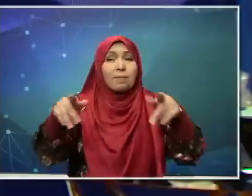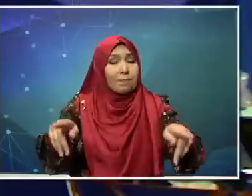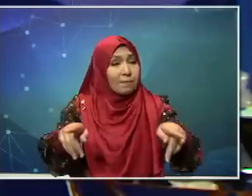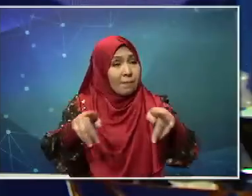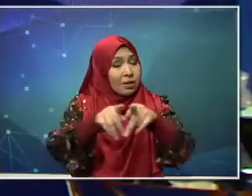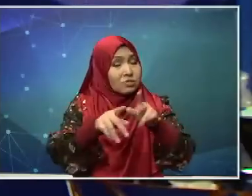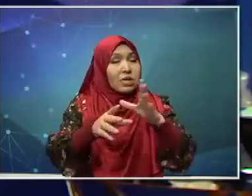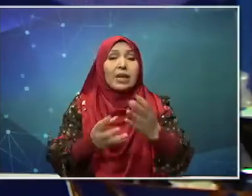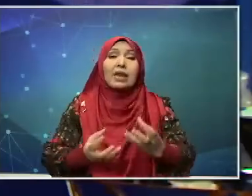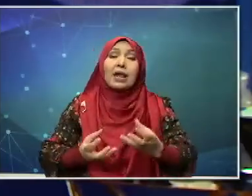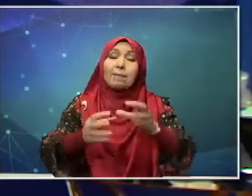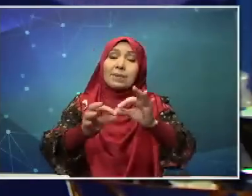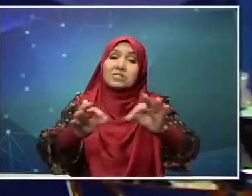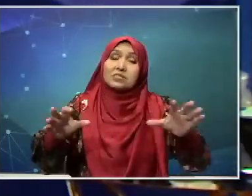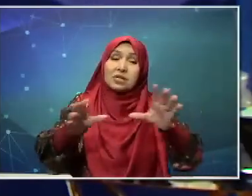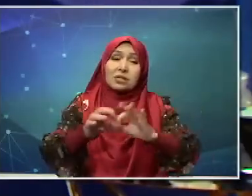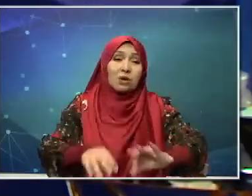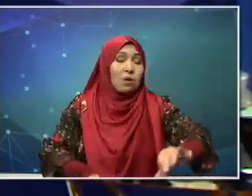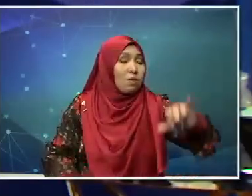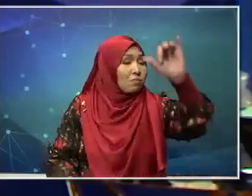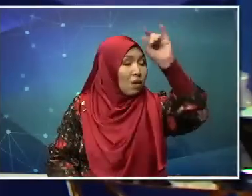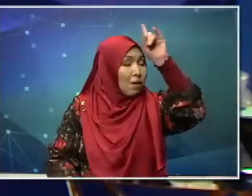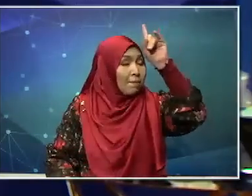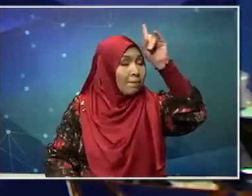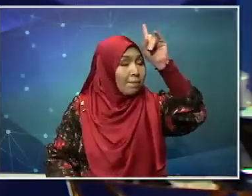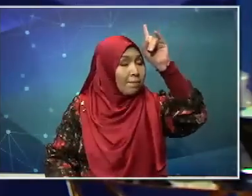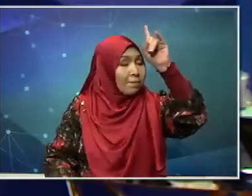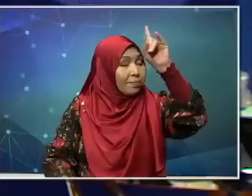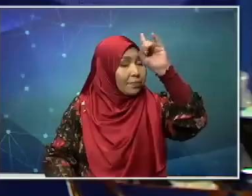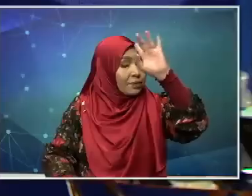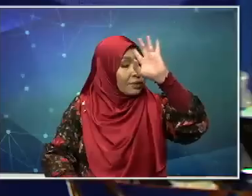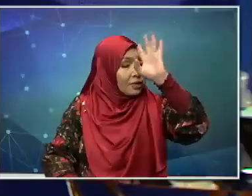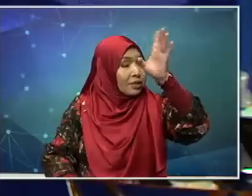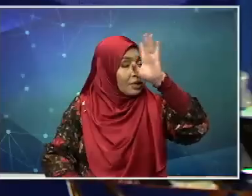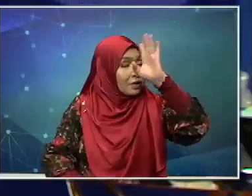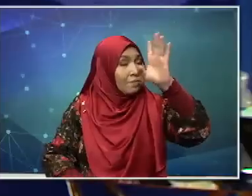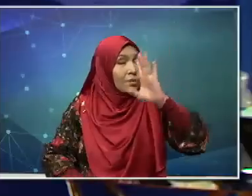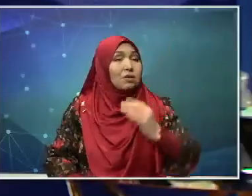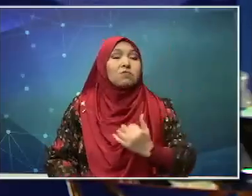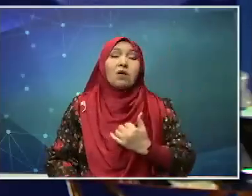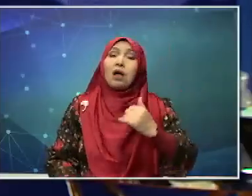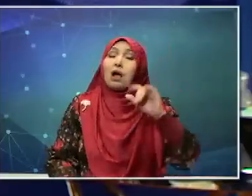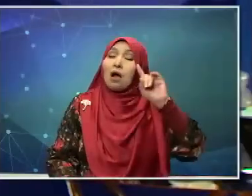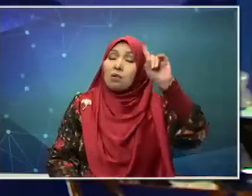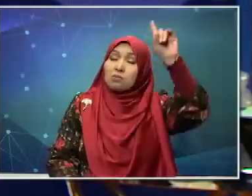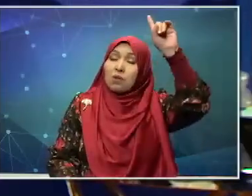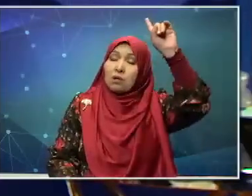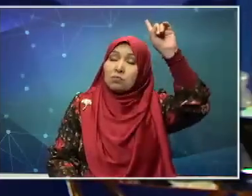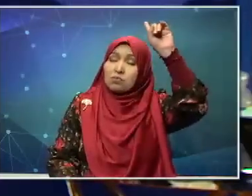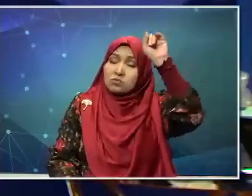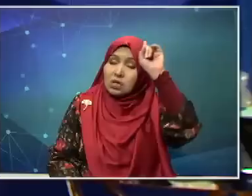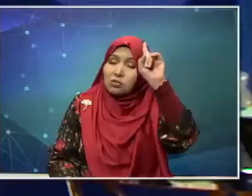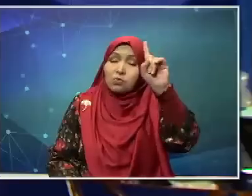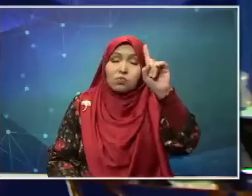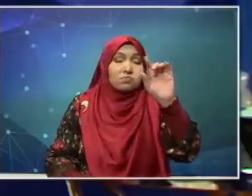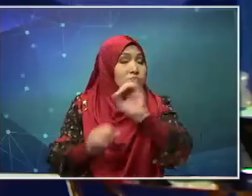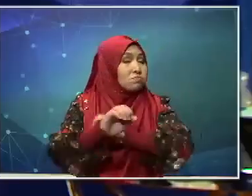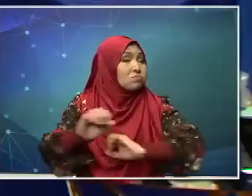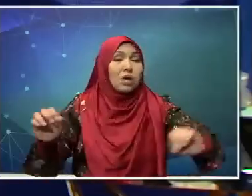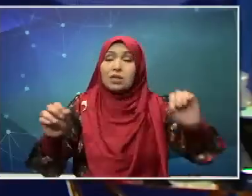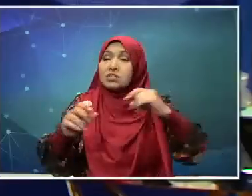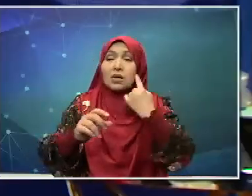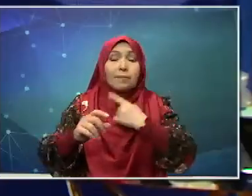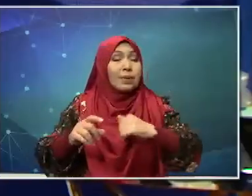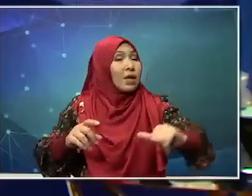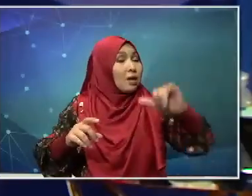ndak menceritakan bahwa Allah pencipta ini adalah AC ataupun tunggal tidak ada yang Duo tiganya dan wajah